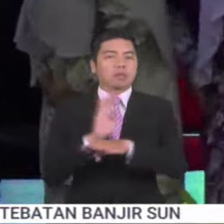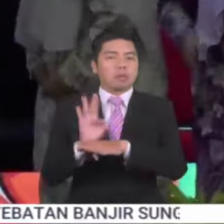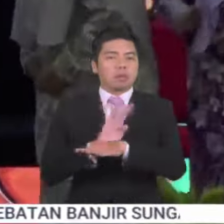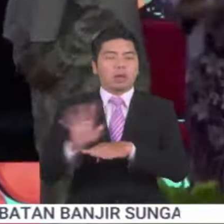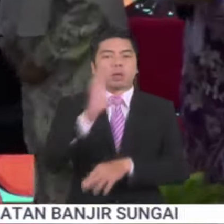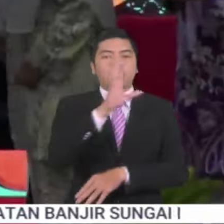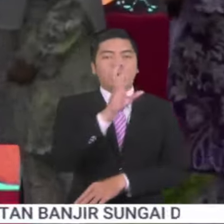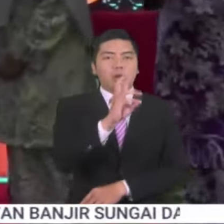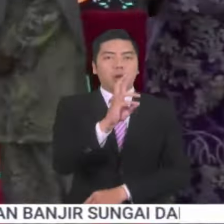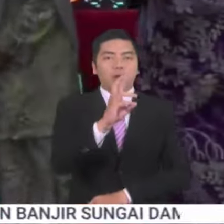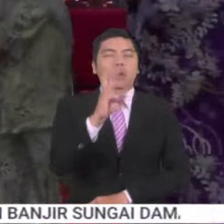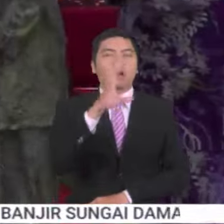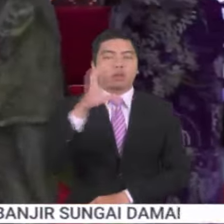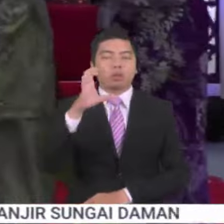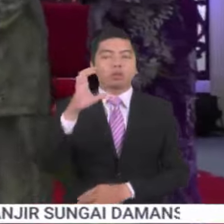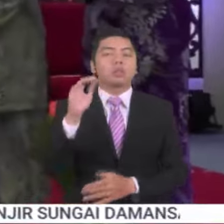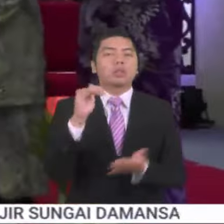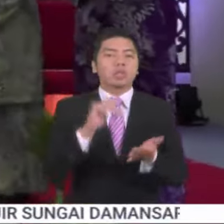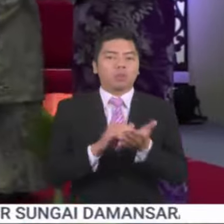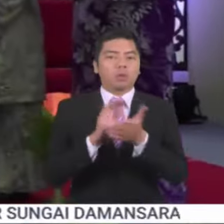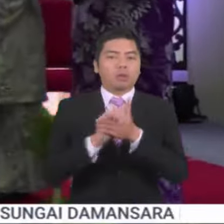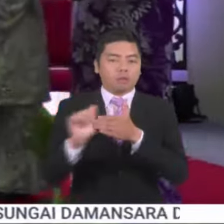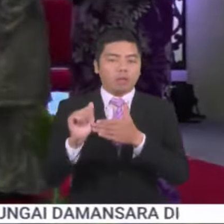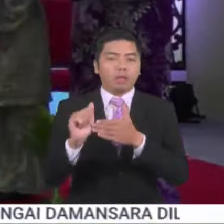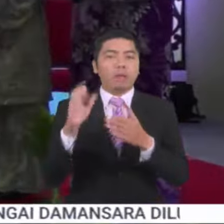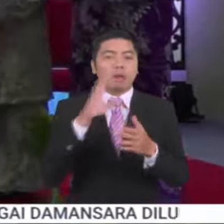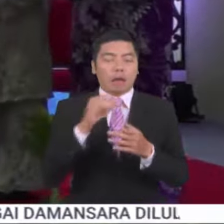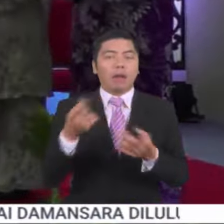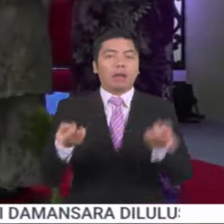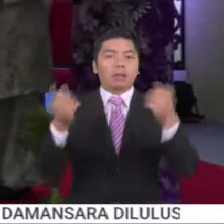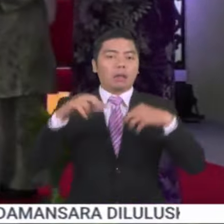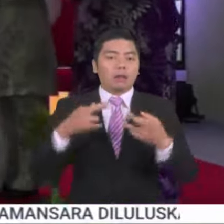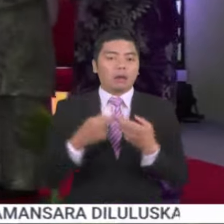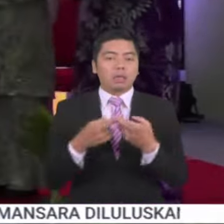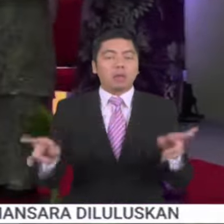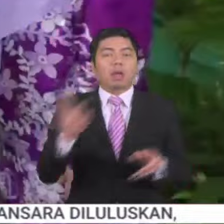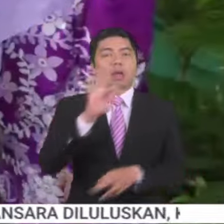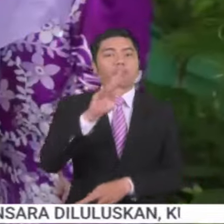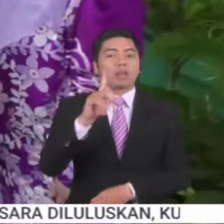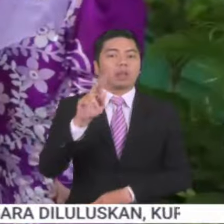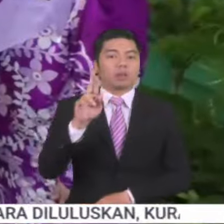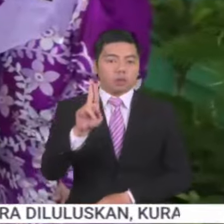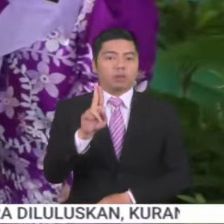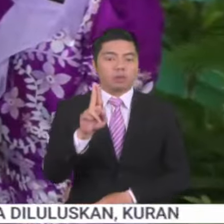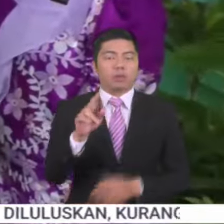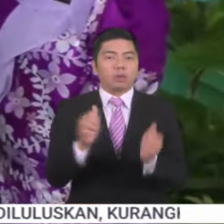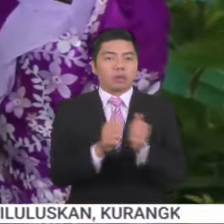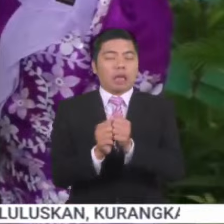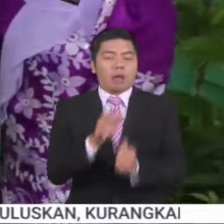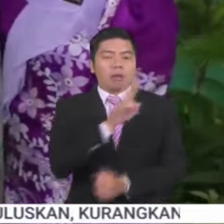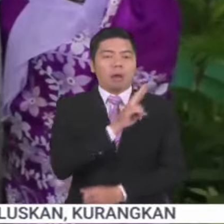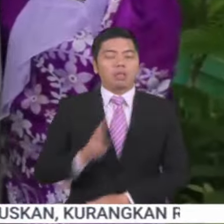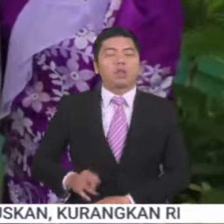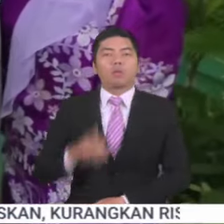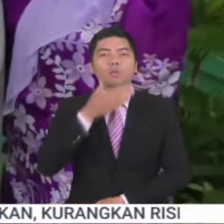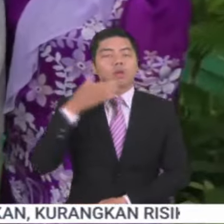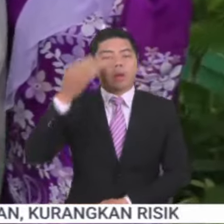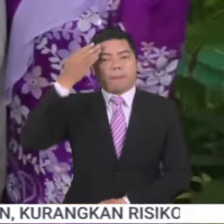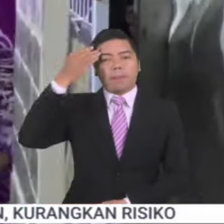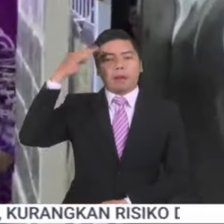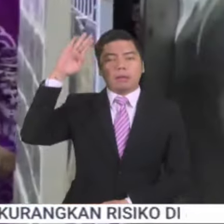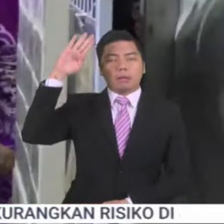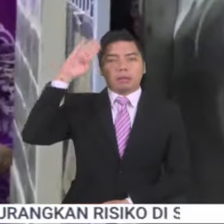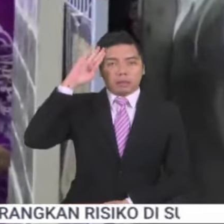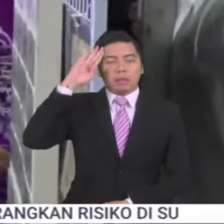lebih RM600,000. Berkenan hadir merasmikan penutupan FKU 2024, Raja Muda Perlis Tuanku